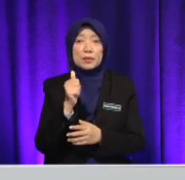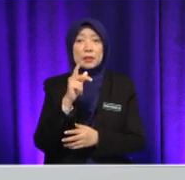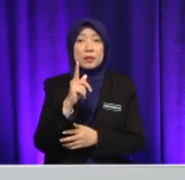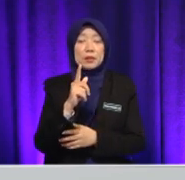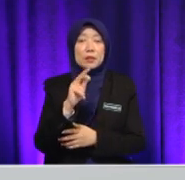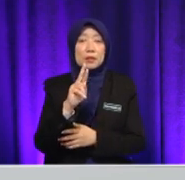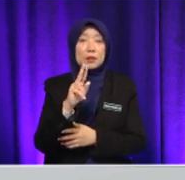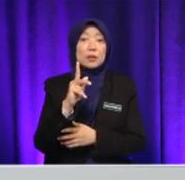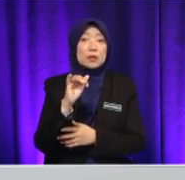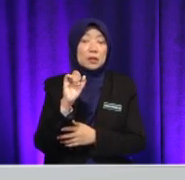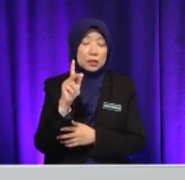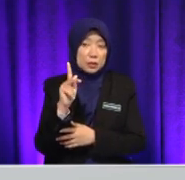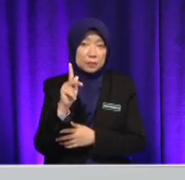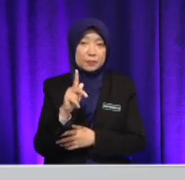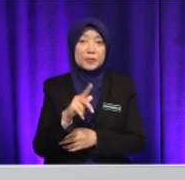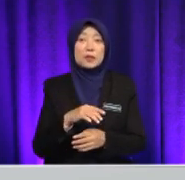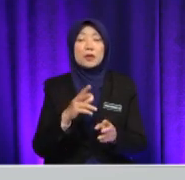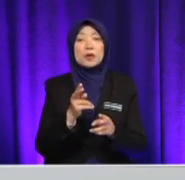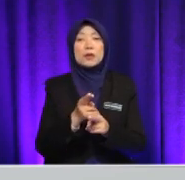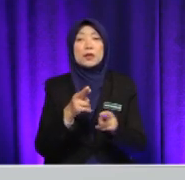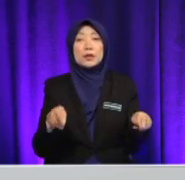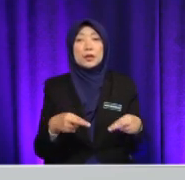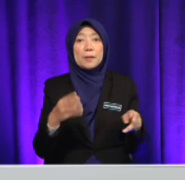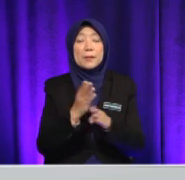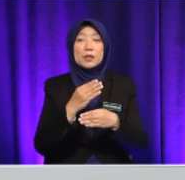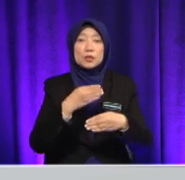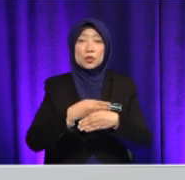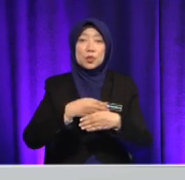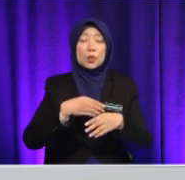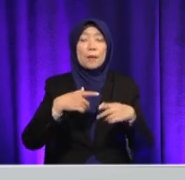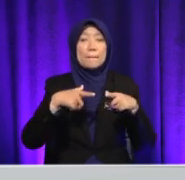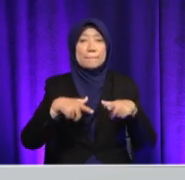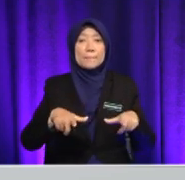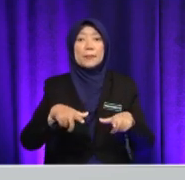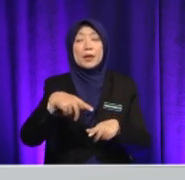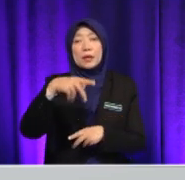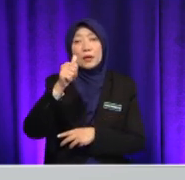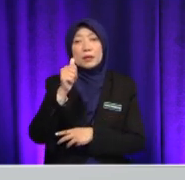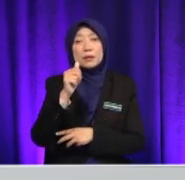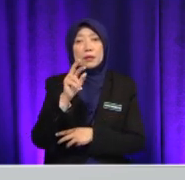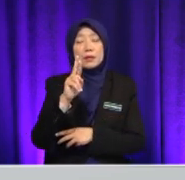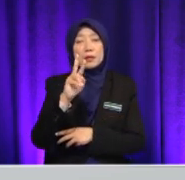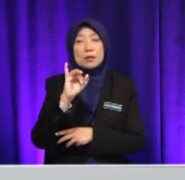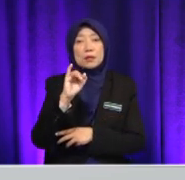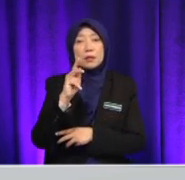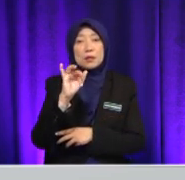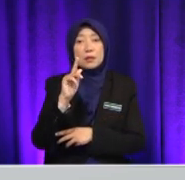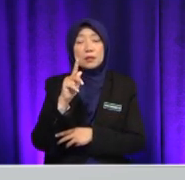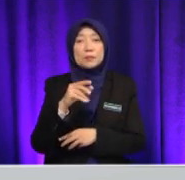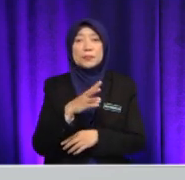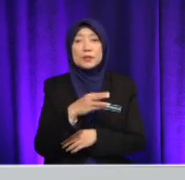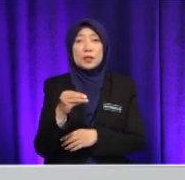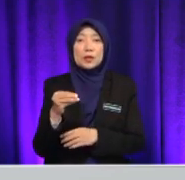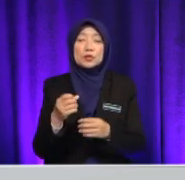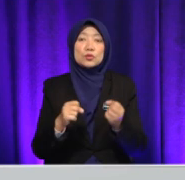Yang Kedua mereka bentuk paper tanda lari yang ketiga mereka bentuk papan Dewi ini ada yang keempat mereka bentuk papa Tante